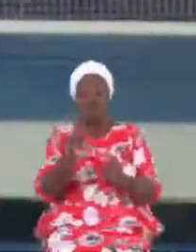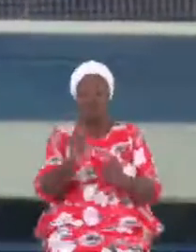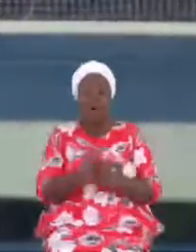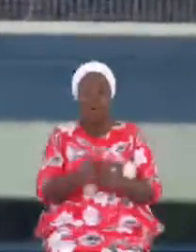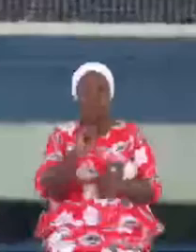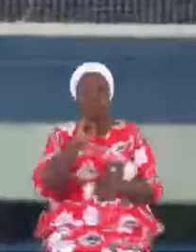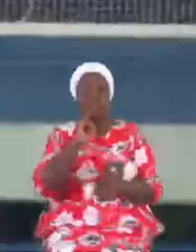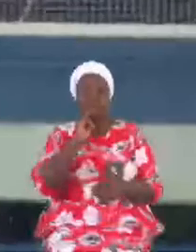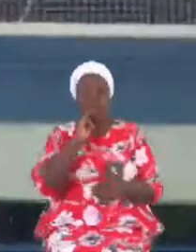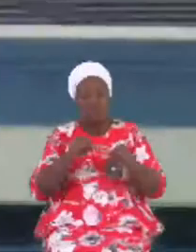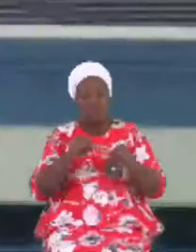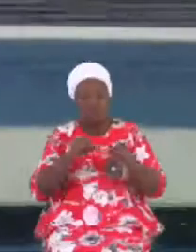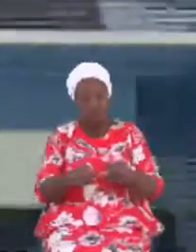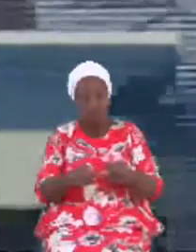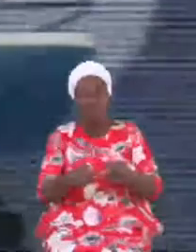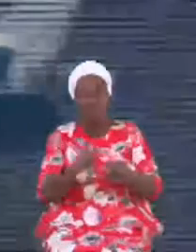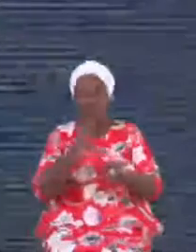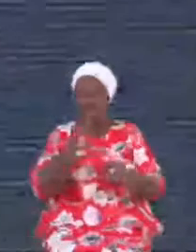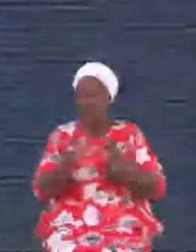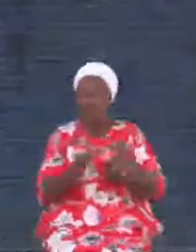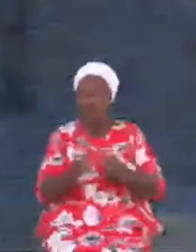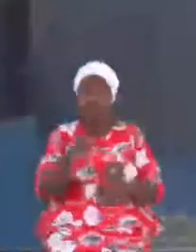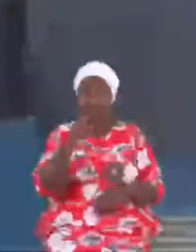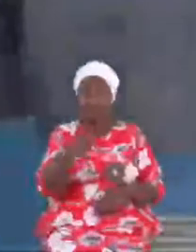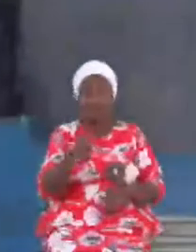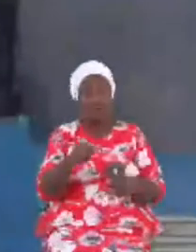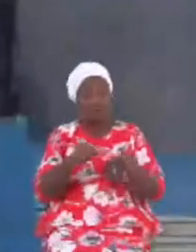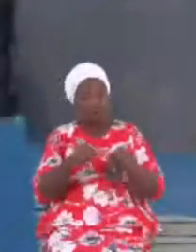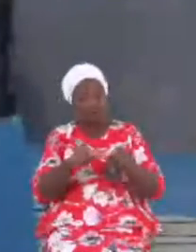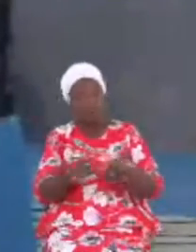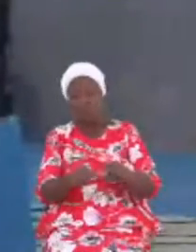parole demeure. Si vous